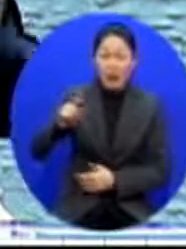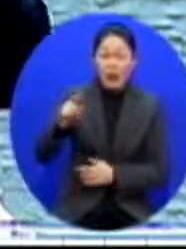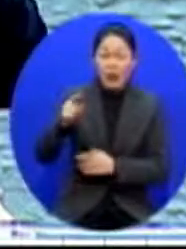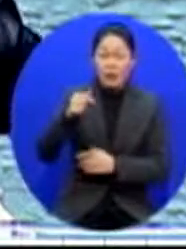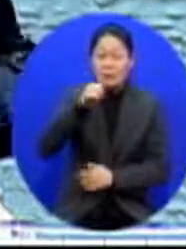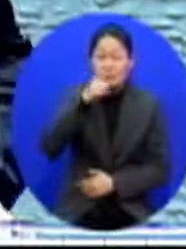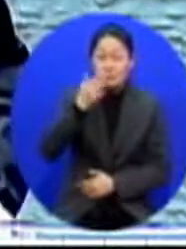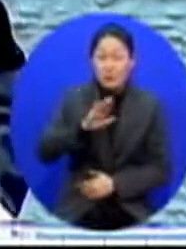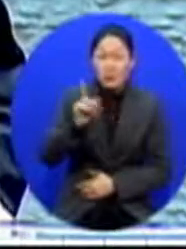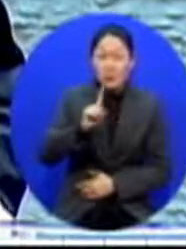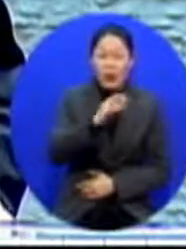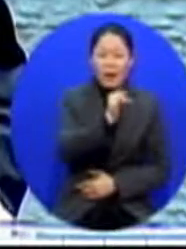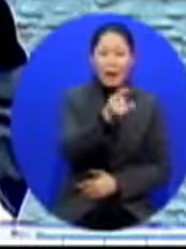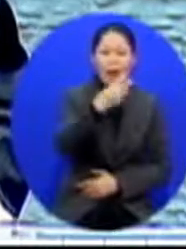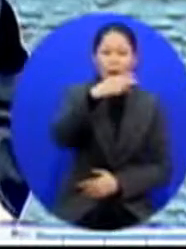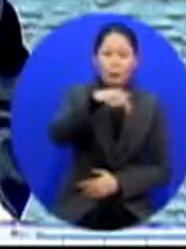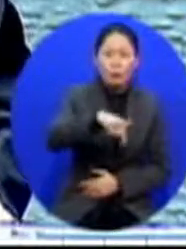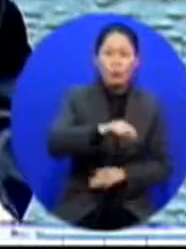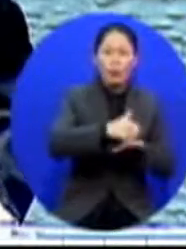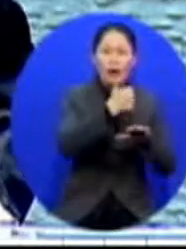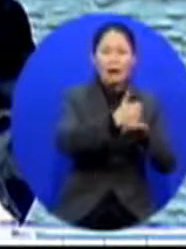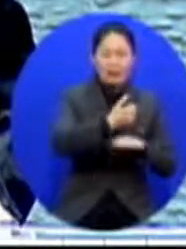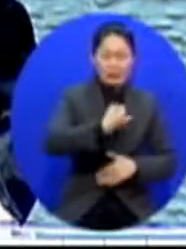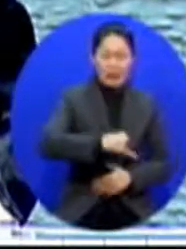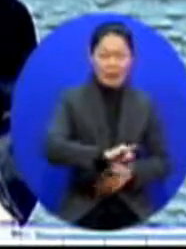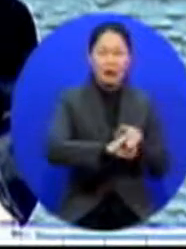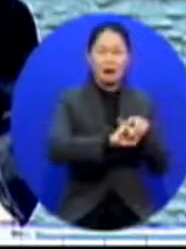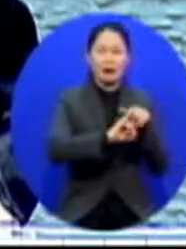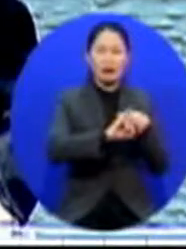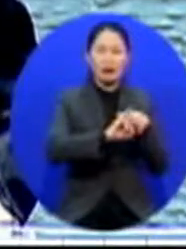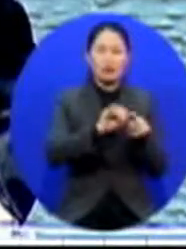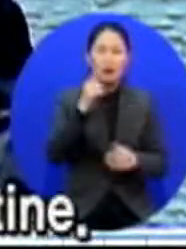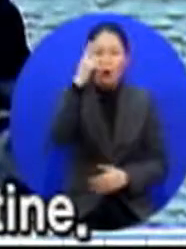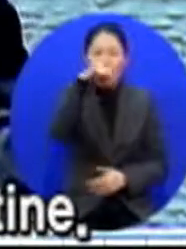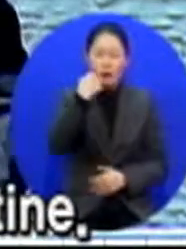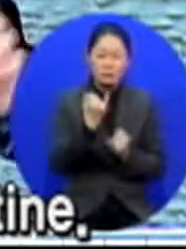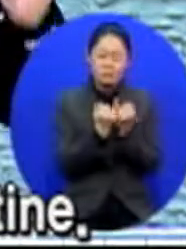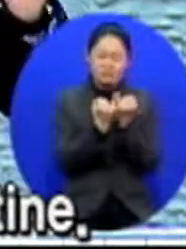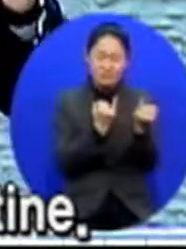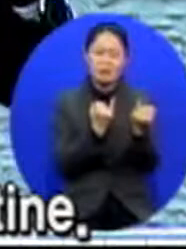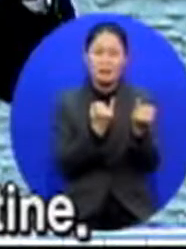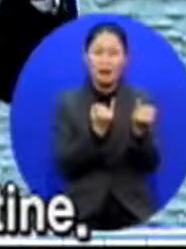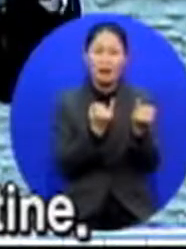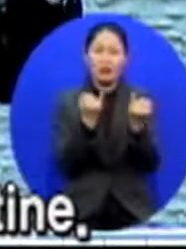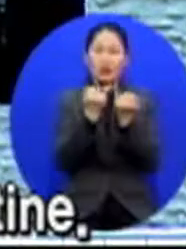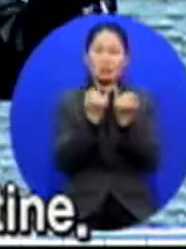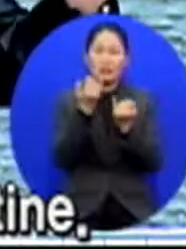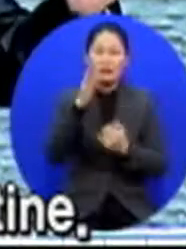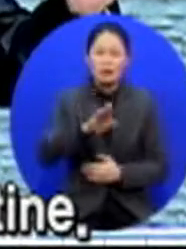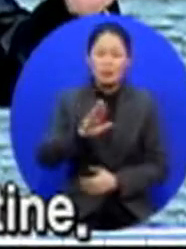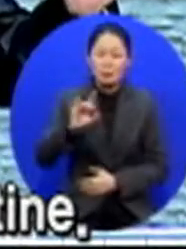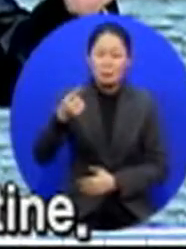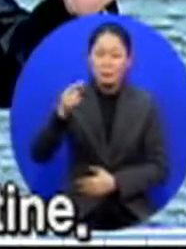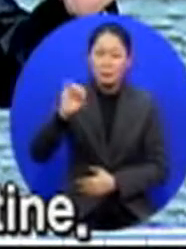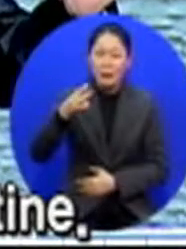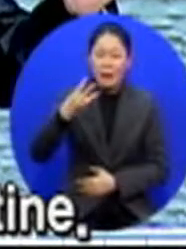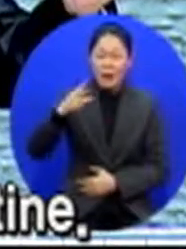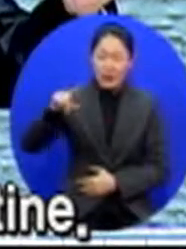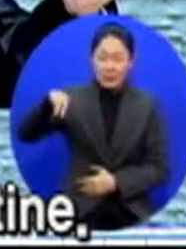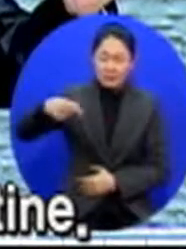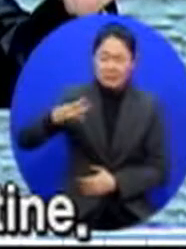아주 잘 생긴 얼굴이 잘 생긴 여자인데 팔레스타인 북부 에